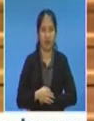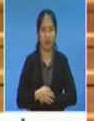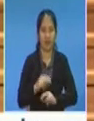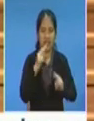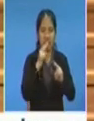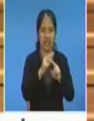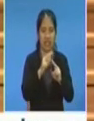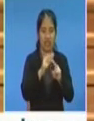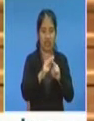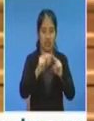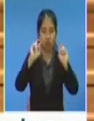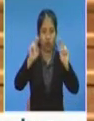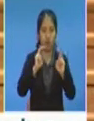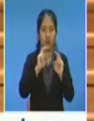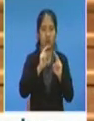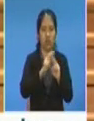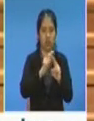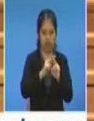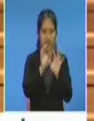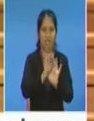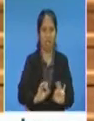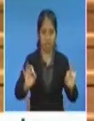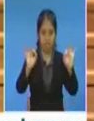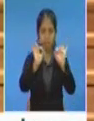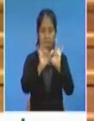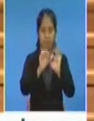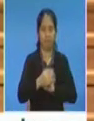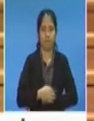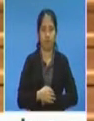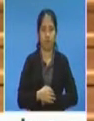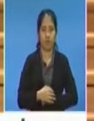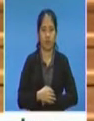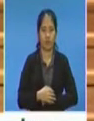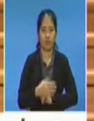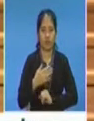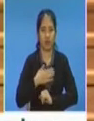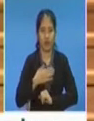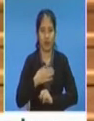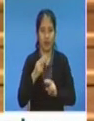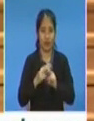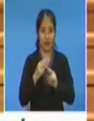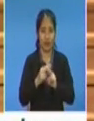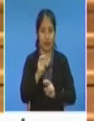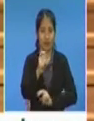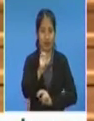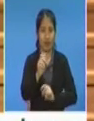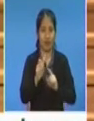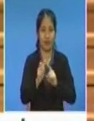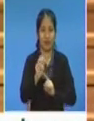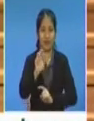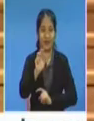นฮะสำคัญครับอยู่ๆผมเองอำนวยนิมมโนจะไปเปลี่ยนชื่อเป็นณเดช